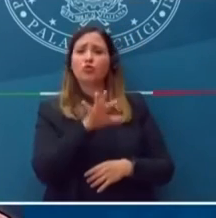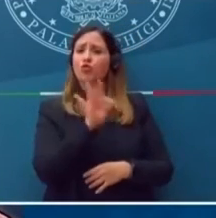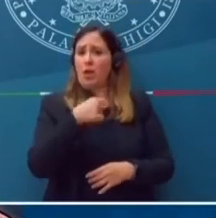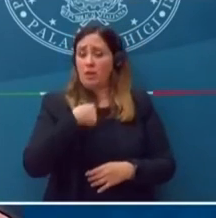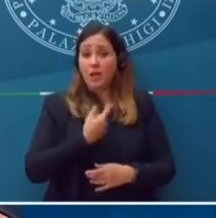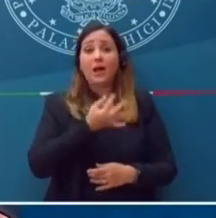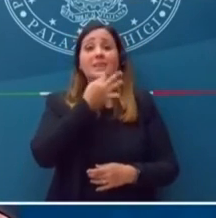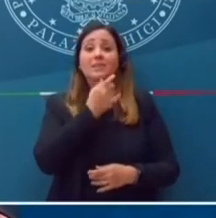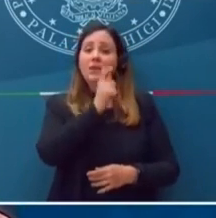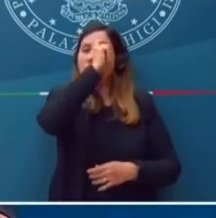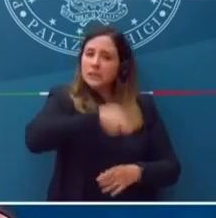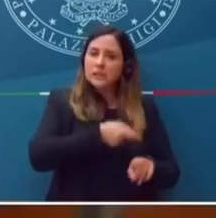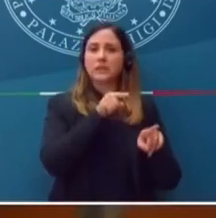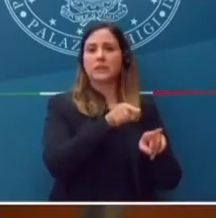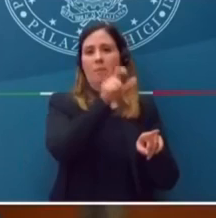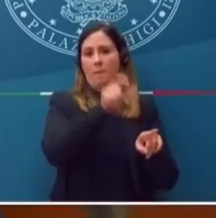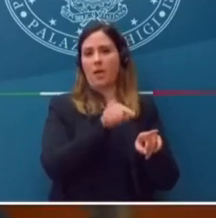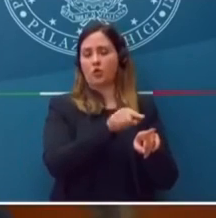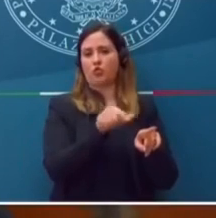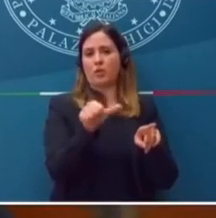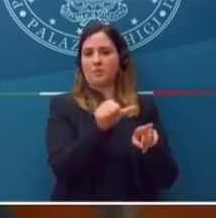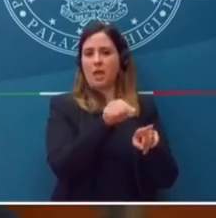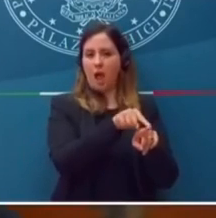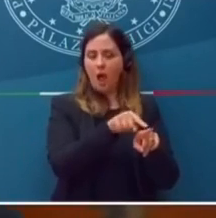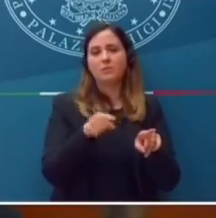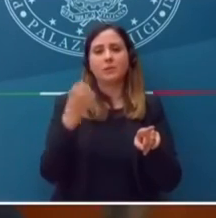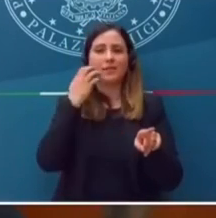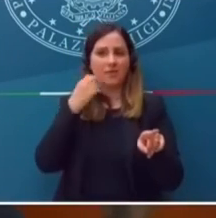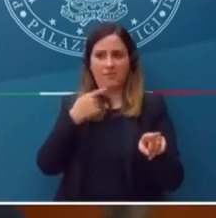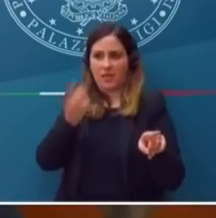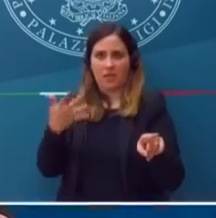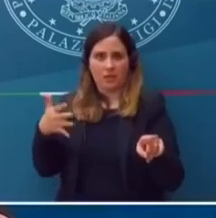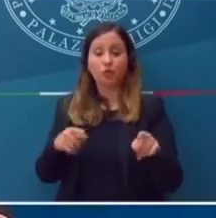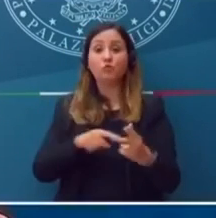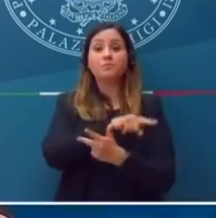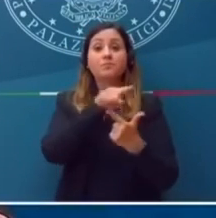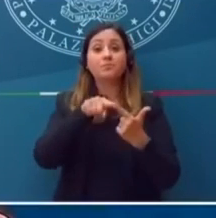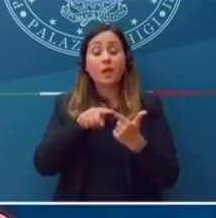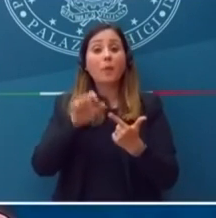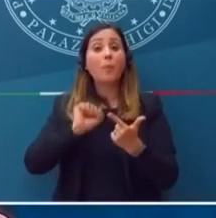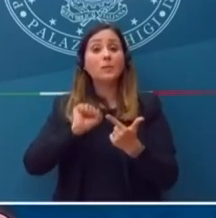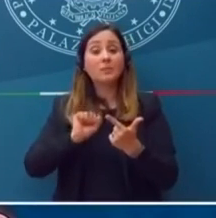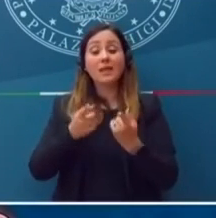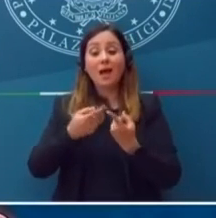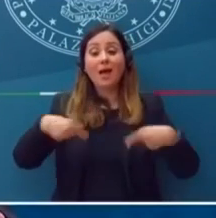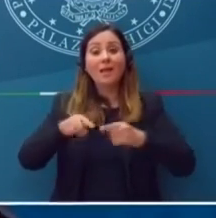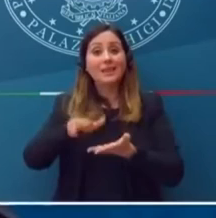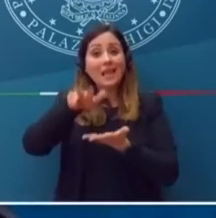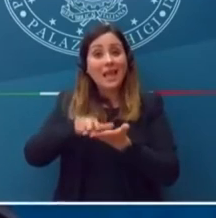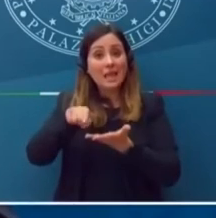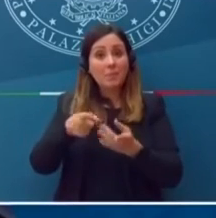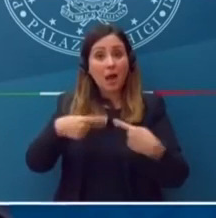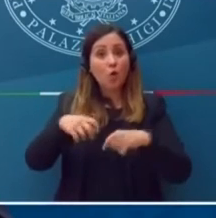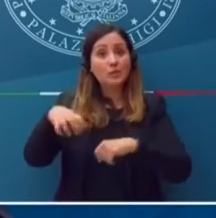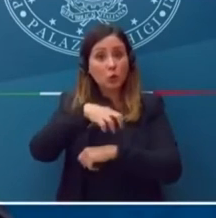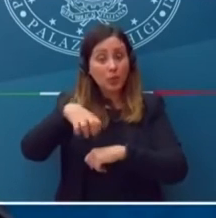E seconda domanda, è stata prevista la possibilità di una delibera del Consiglio dei Ministri? Ci sono dei dubbi